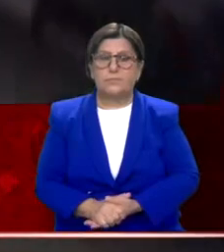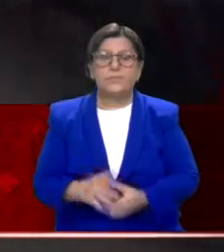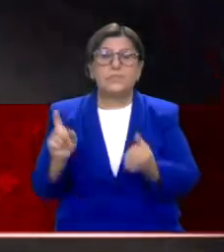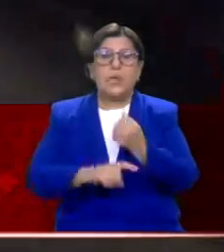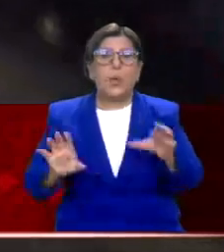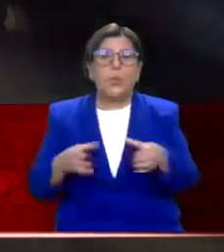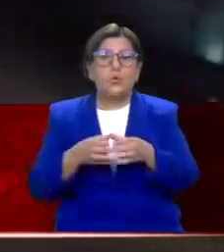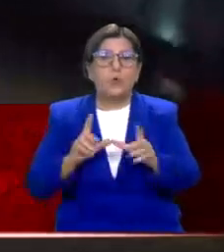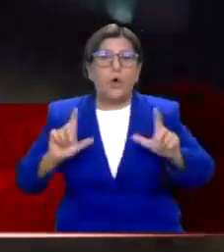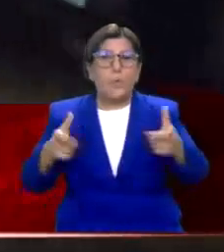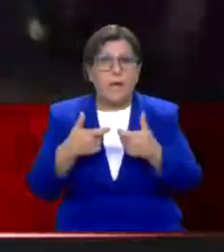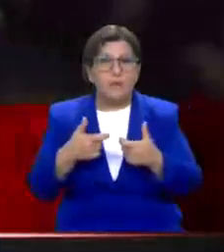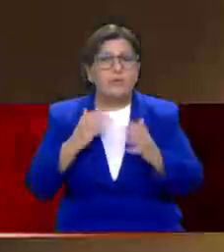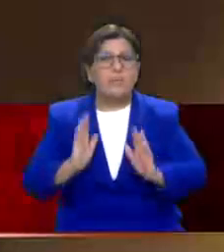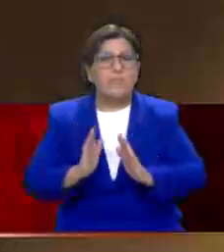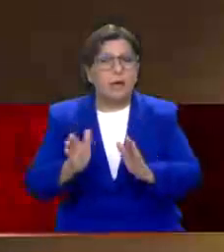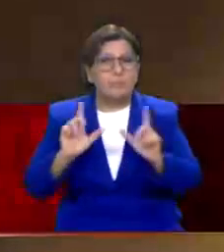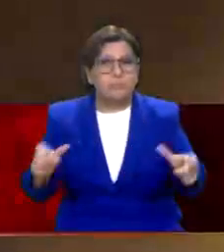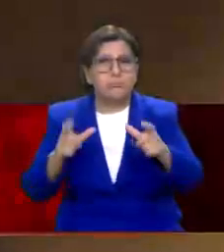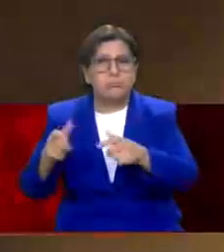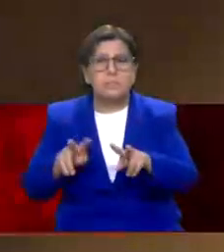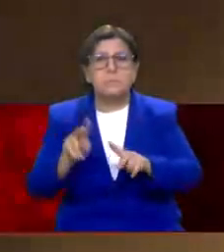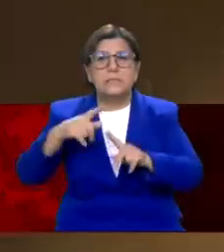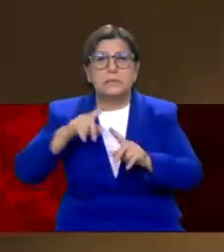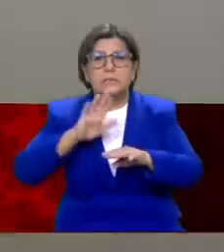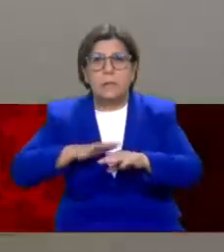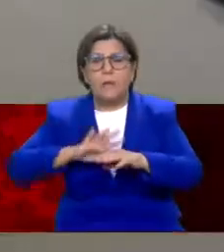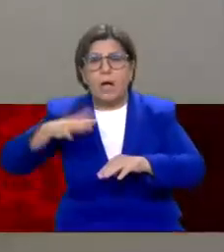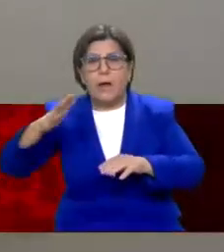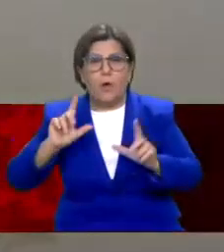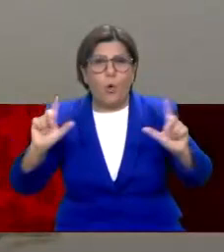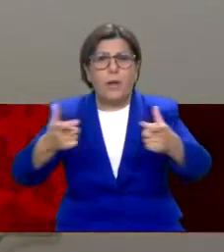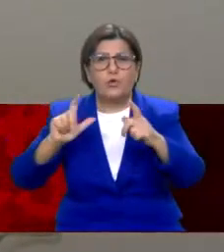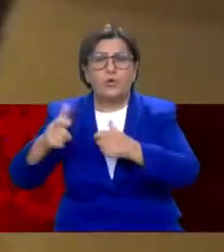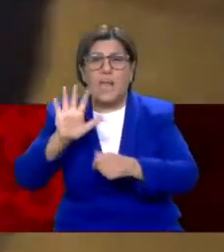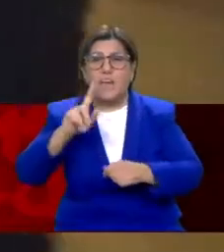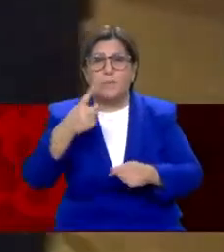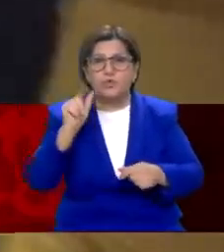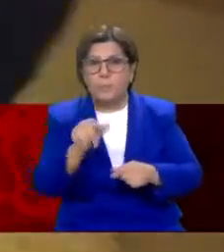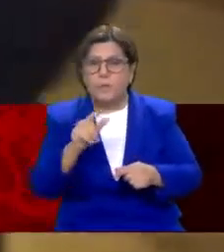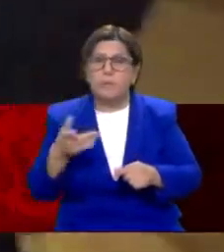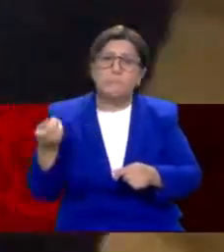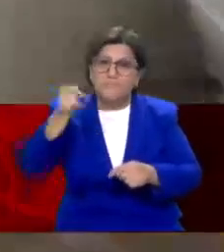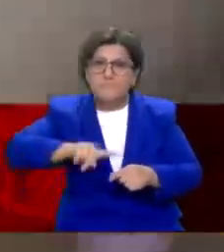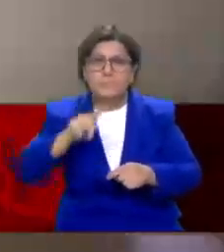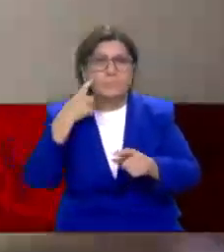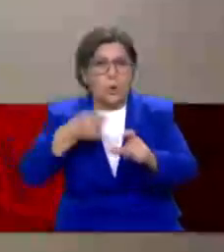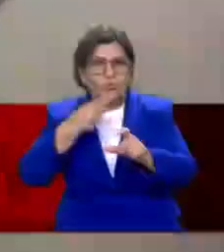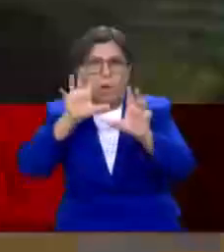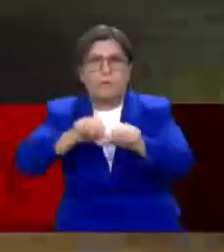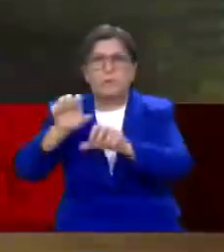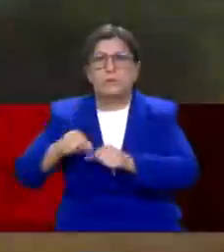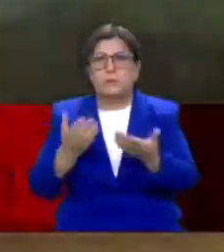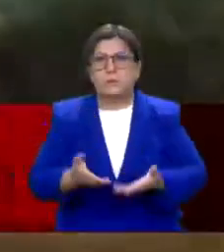Terör örgütüne operasyonlar ise devam ediyor. MİT ve Emniyet'in yaptığı ayrı ayrı operasyonlarda 51 şüpheli daha gözaltına alındı.